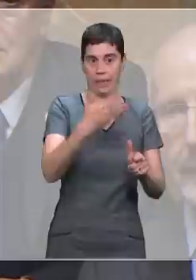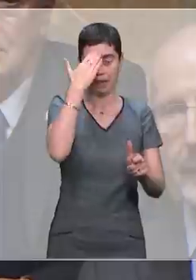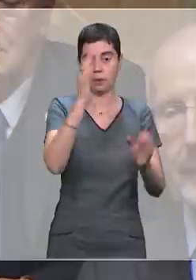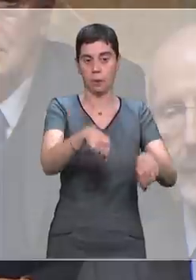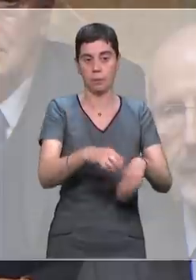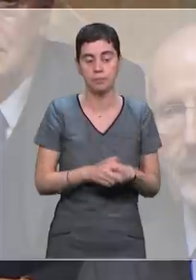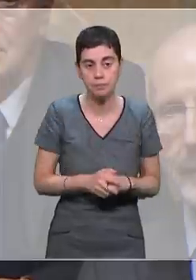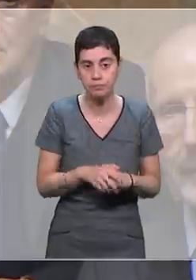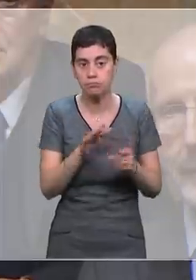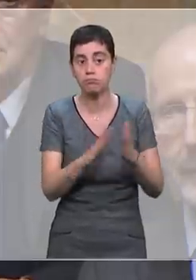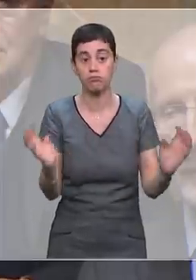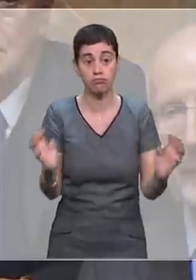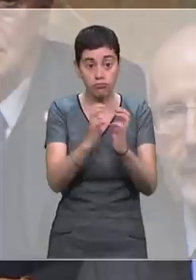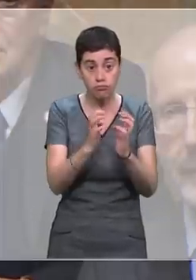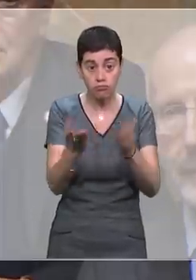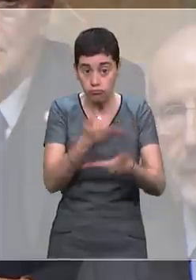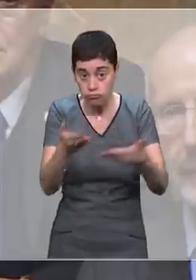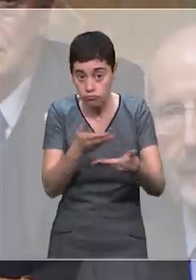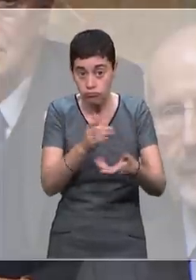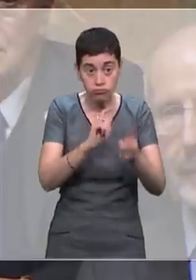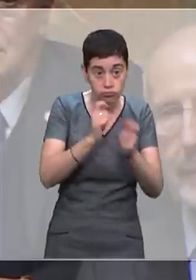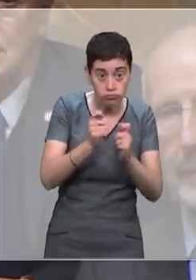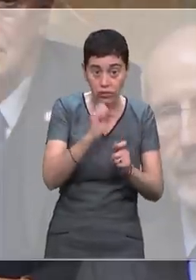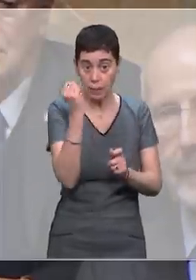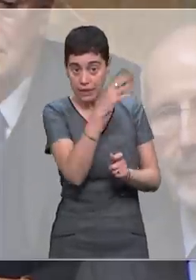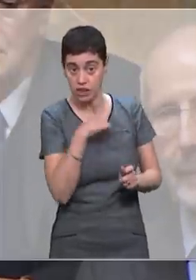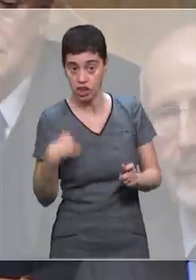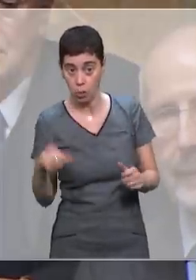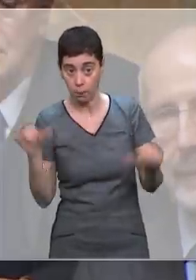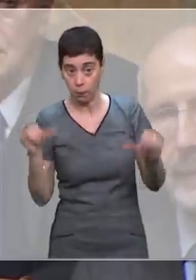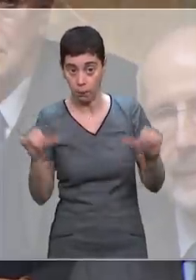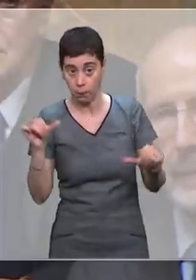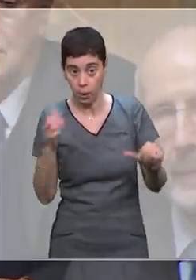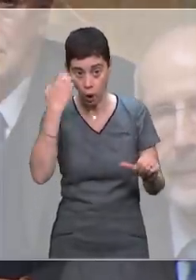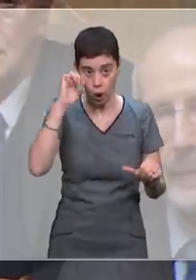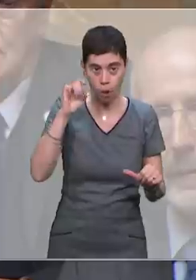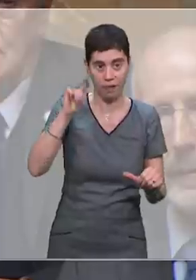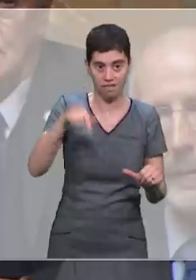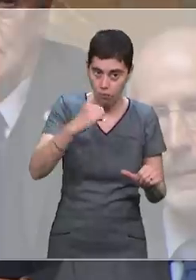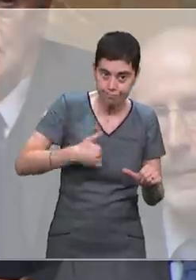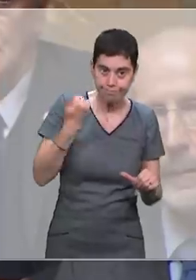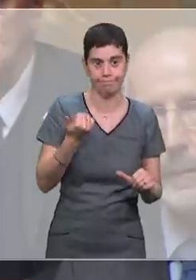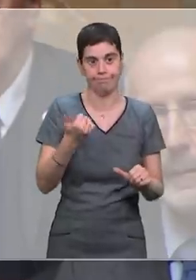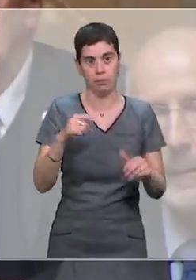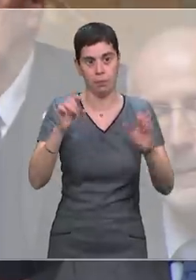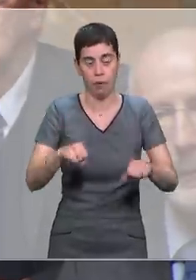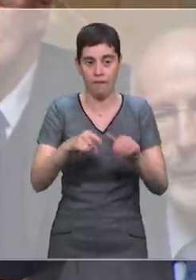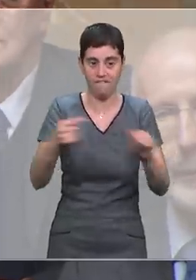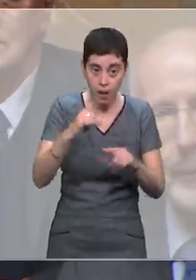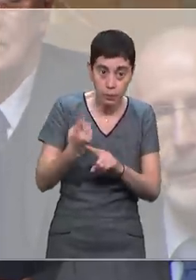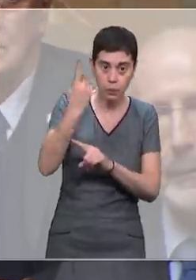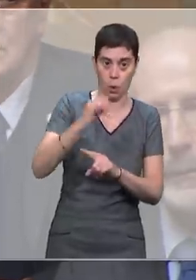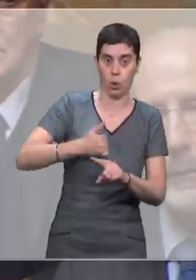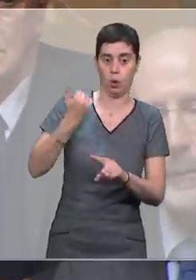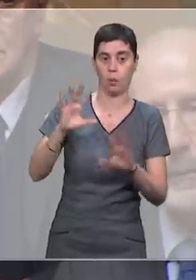échanges, il ressort que, face à la concurrence américaine et chinoise, une Europe souveraine doit conserver un accès autonome à l'espace